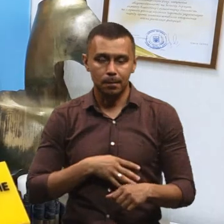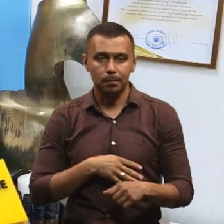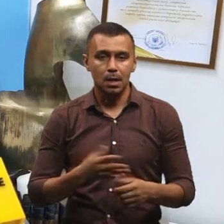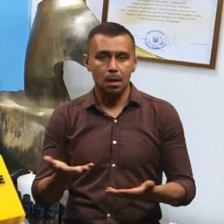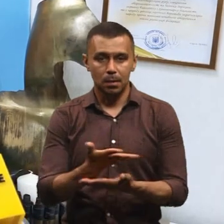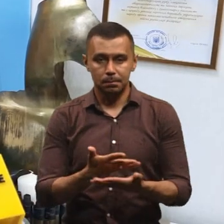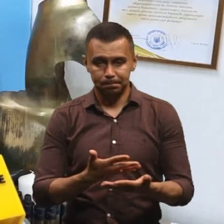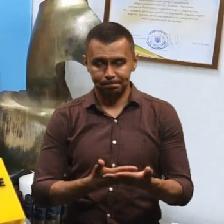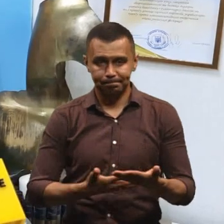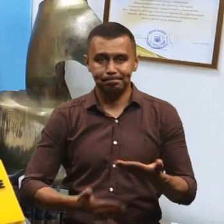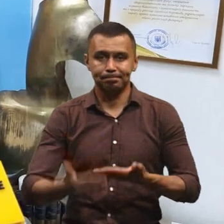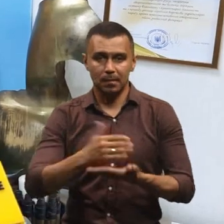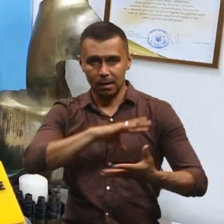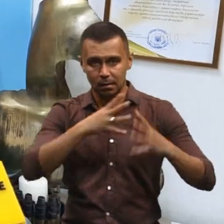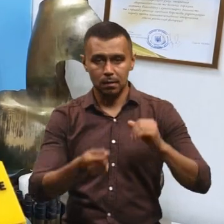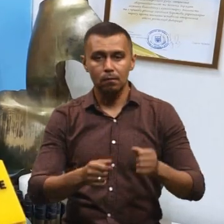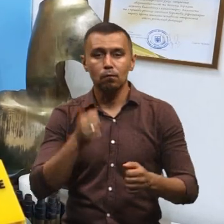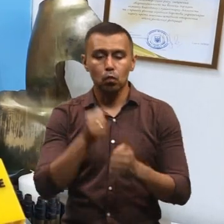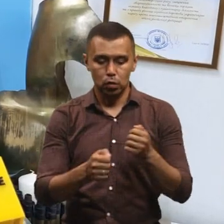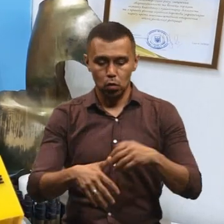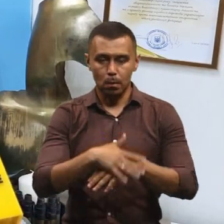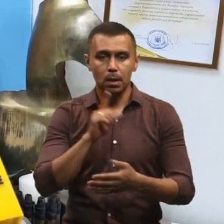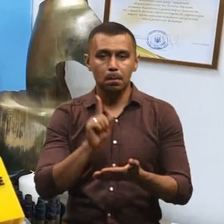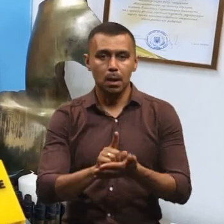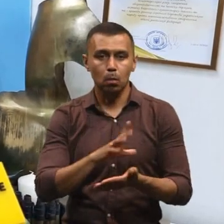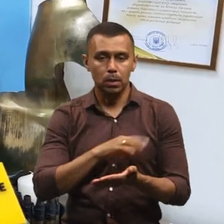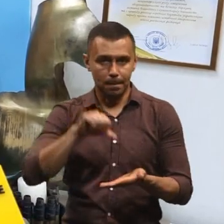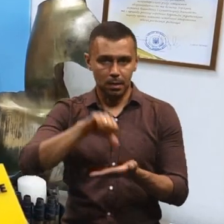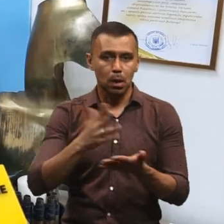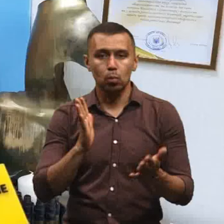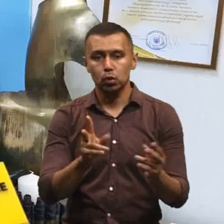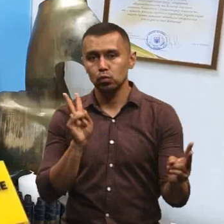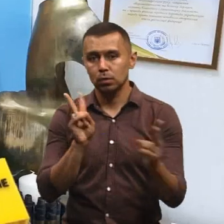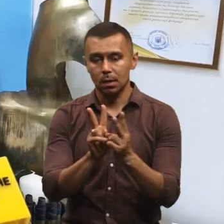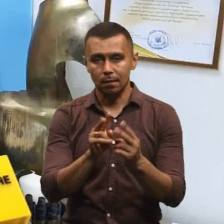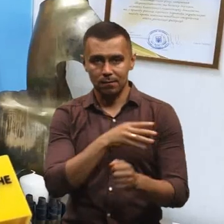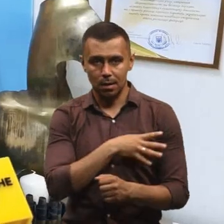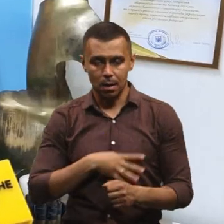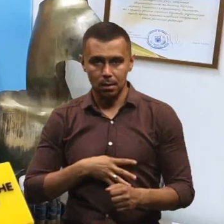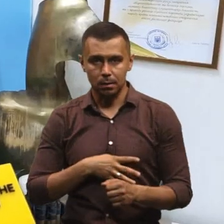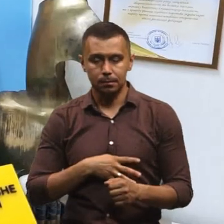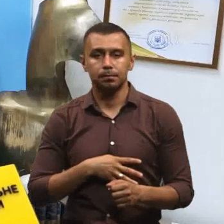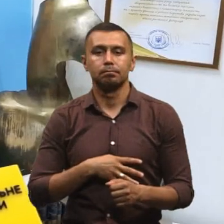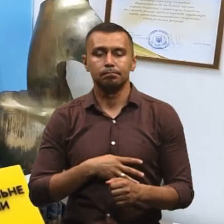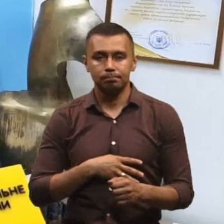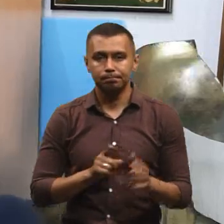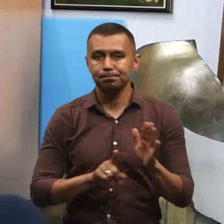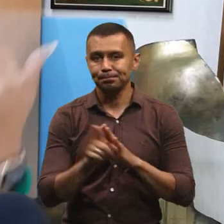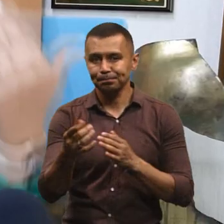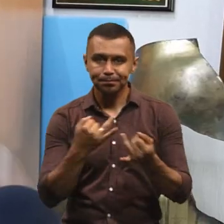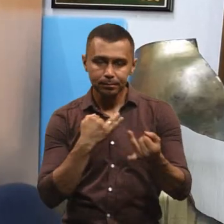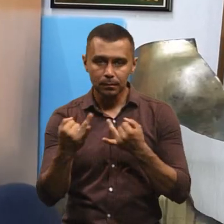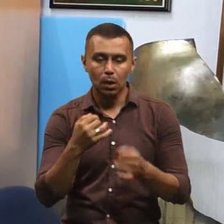висновку що в кожній громаді має бути такі представник який буде зустрічати ветерана налагоджувати з ним перший контакт